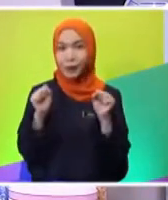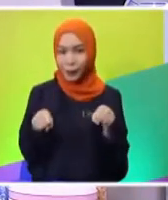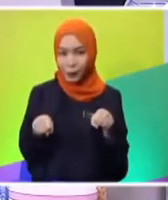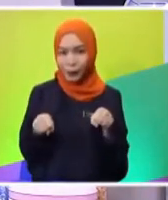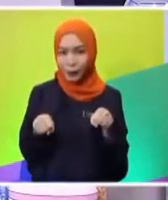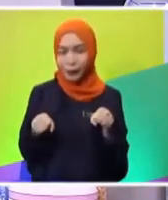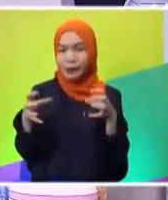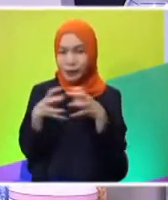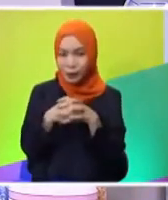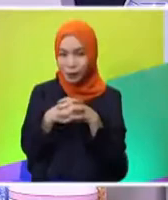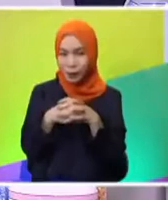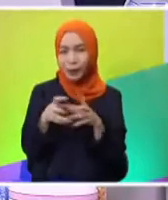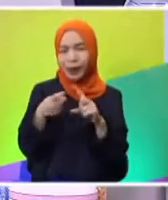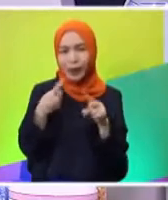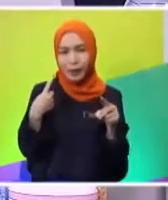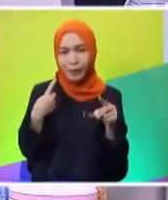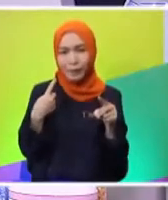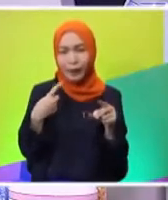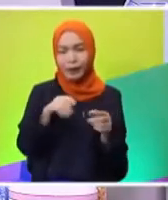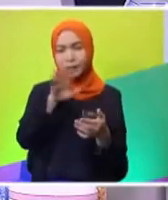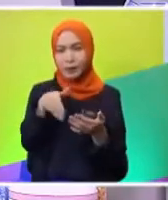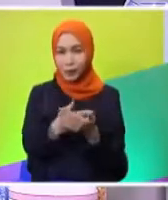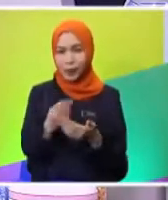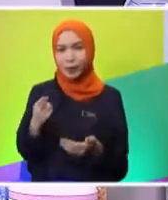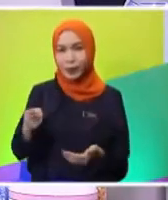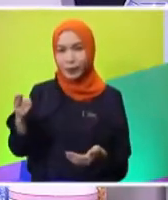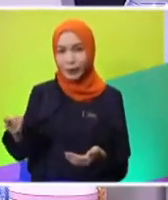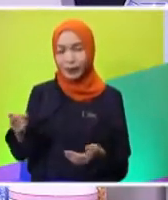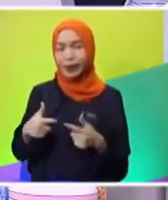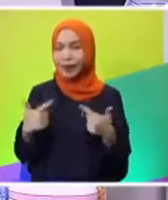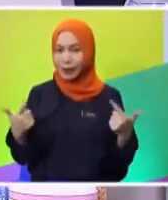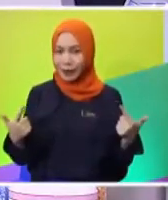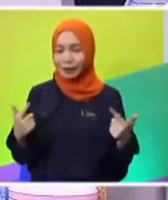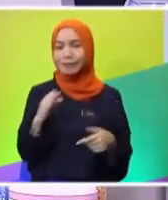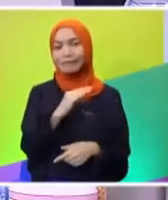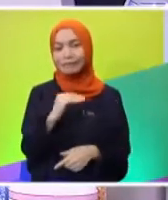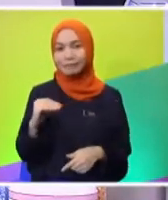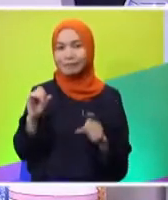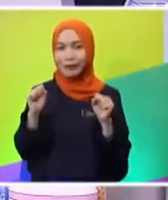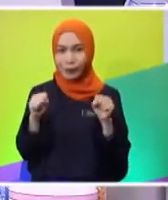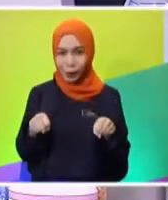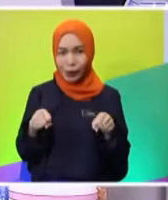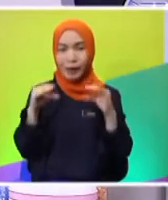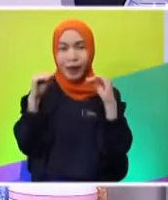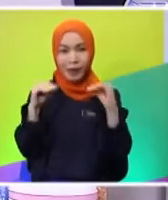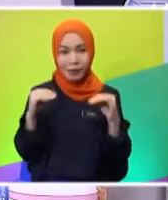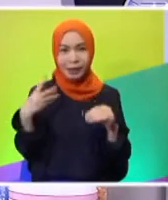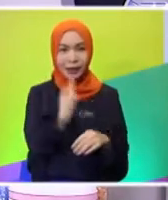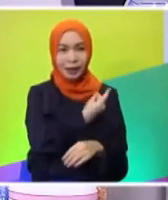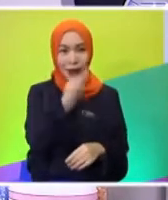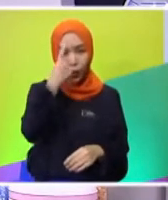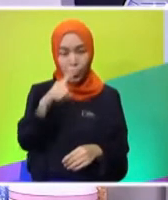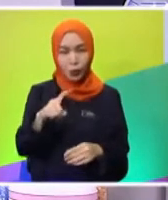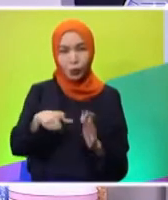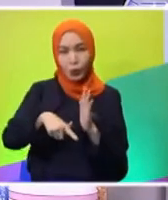dan cantumkan di daripada pelbagai teks cobaan bahan secara tak langsung dia mengajar murid-murid untuk lebih